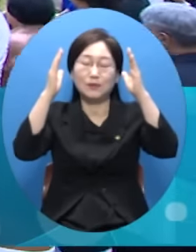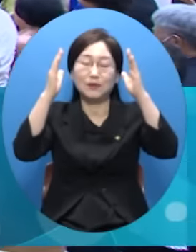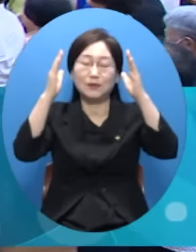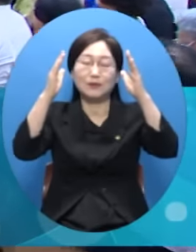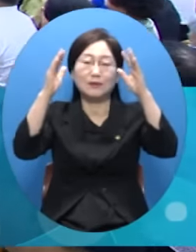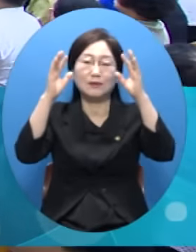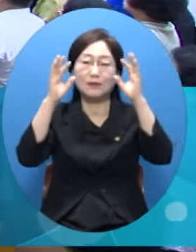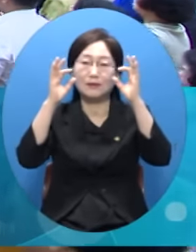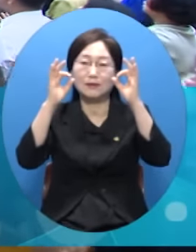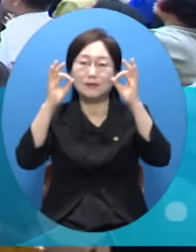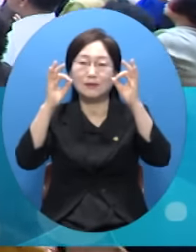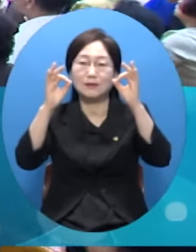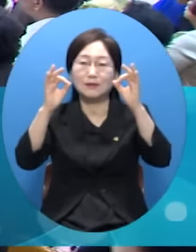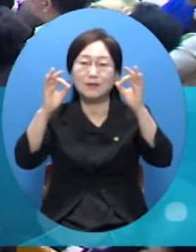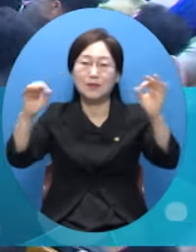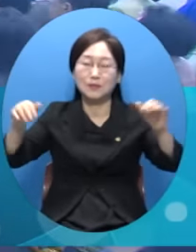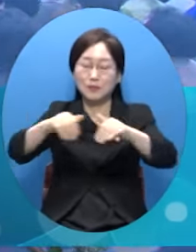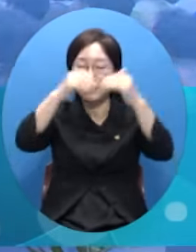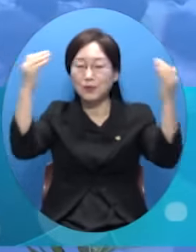바라보며